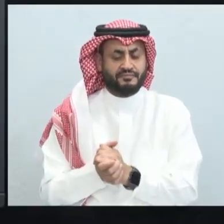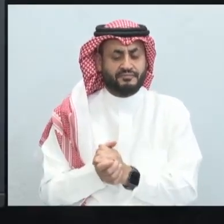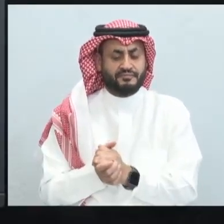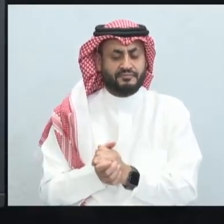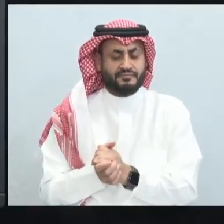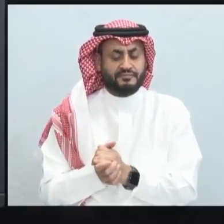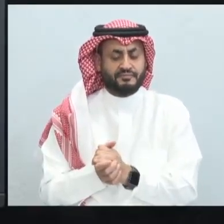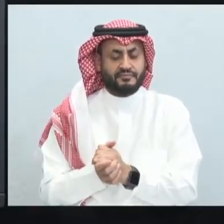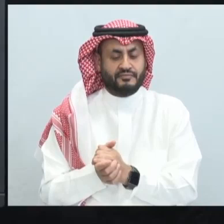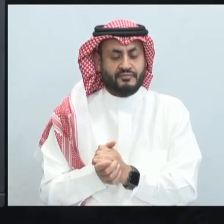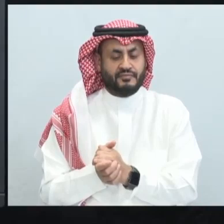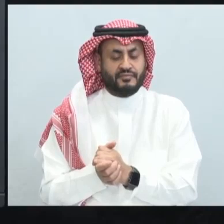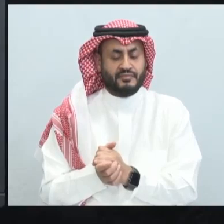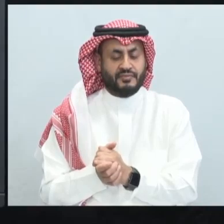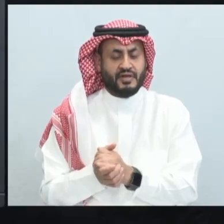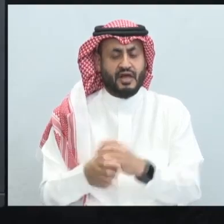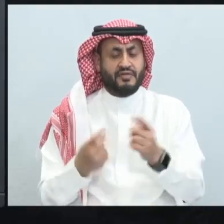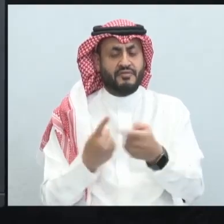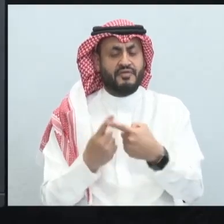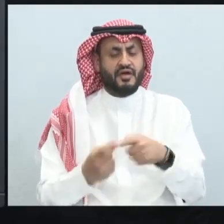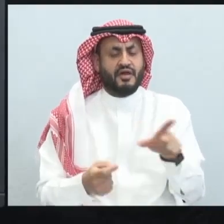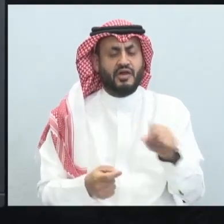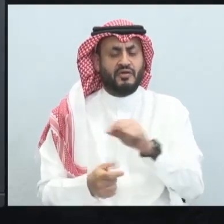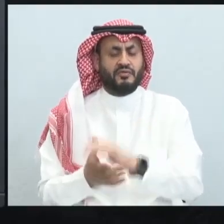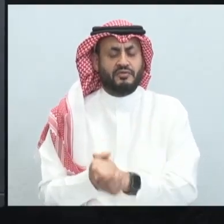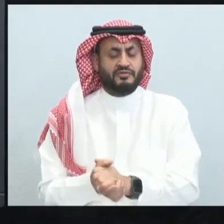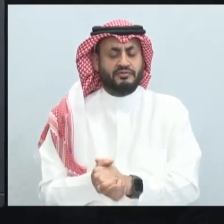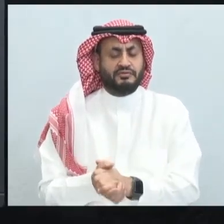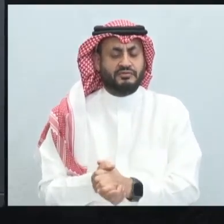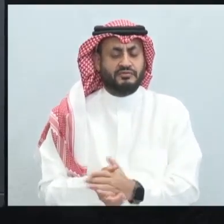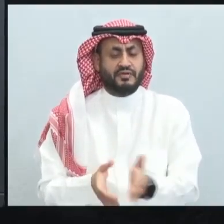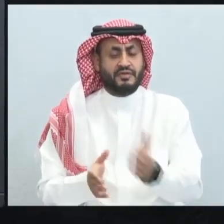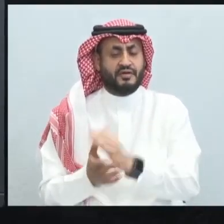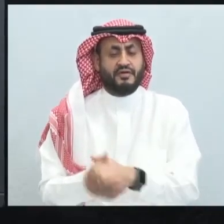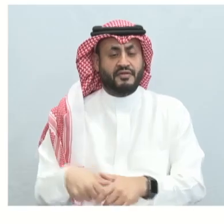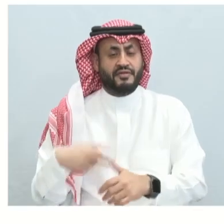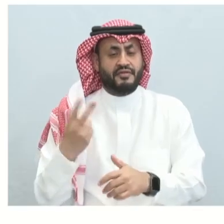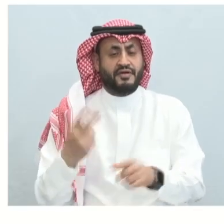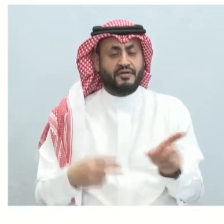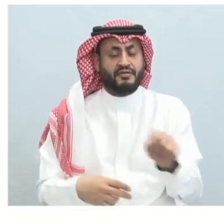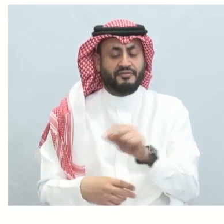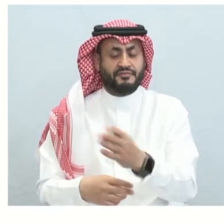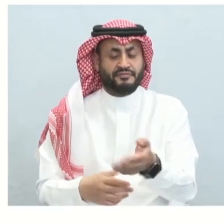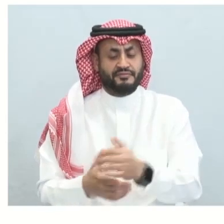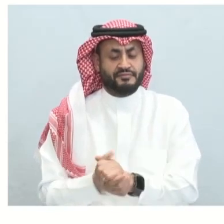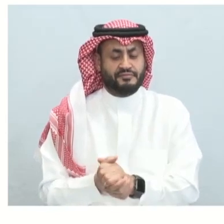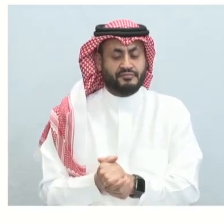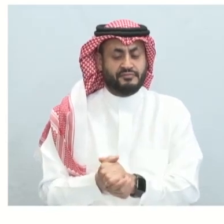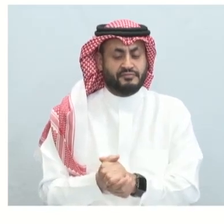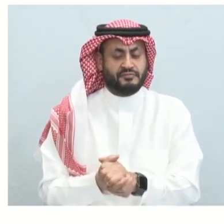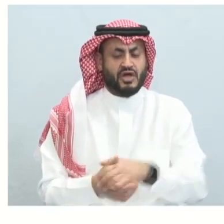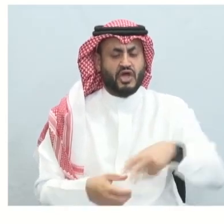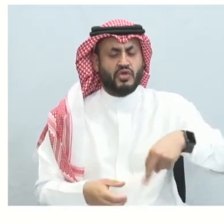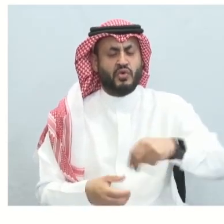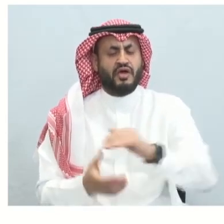الاول في مزاحه صلى الله عليه وسلم مع المراه كبيره السن ايضا من اخباره صلى الله عليه وسلم